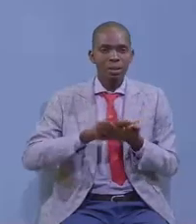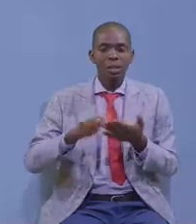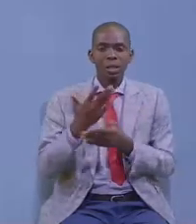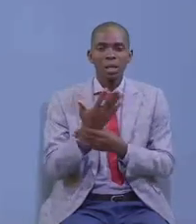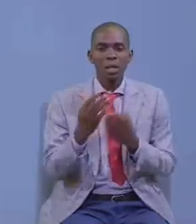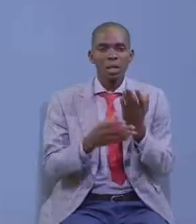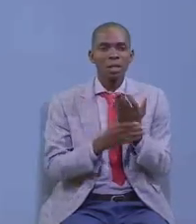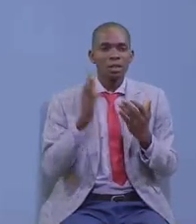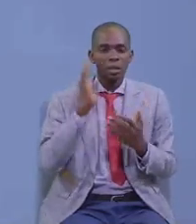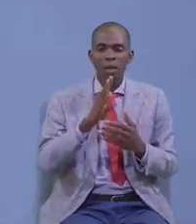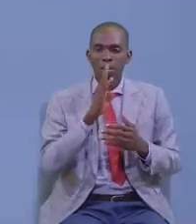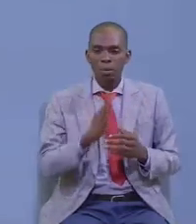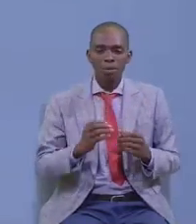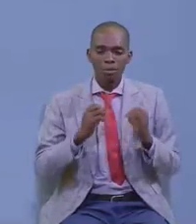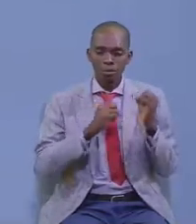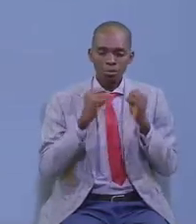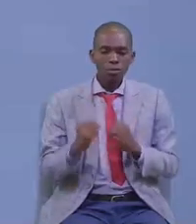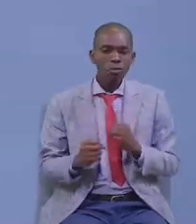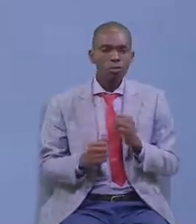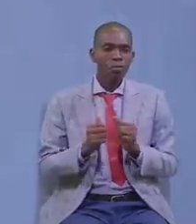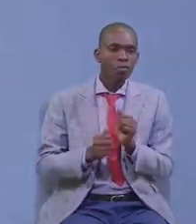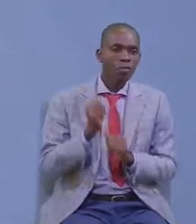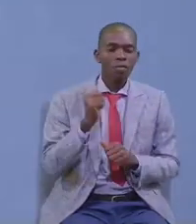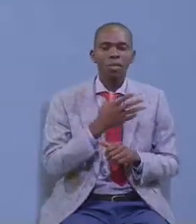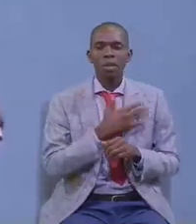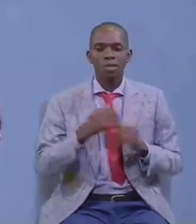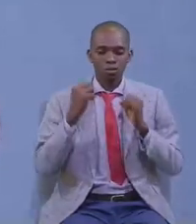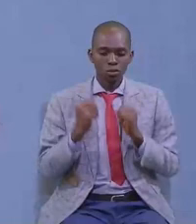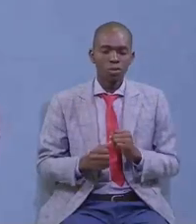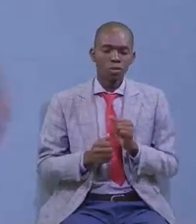Et celui qui a les mains pures est de plus en plus fort.